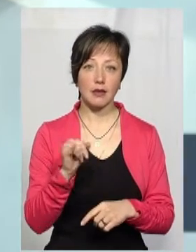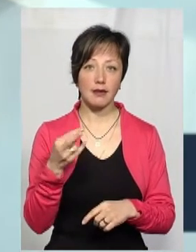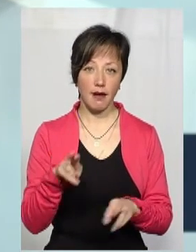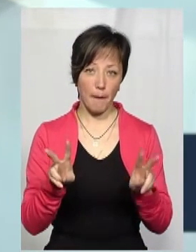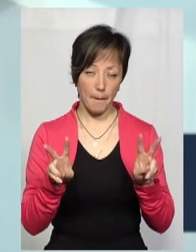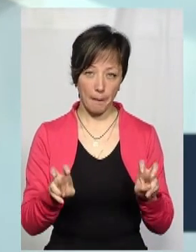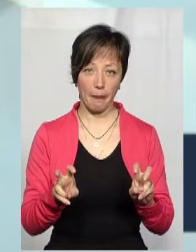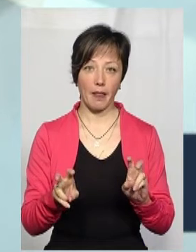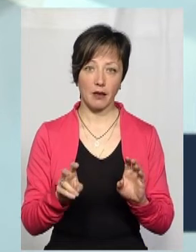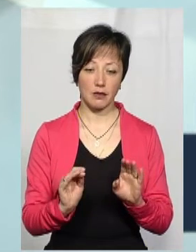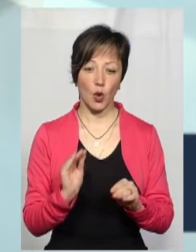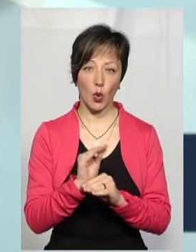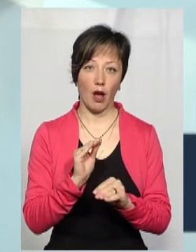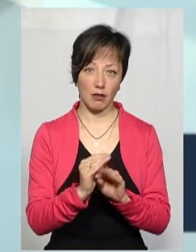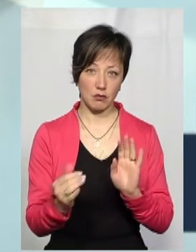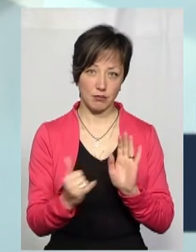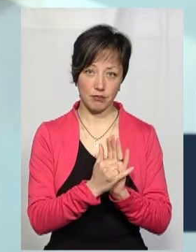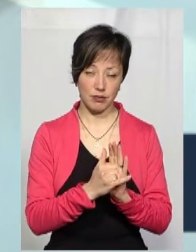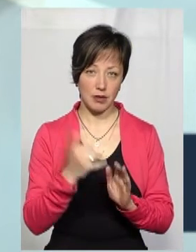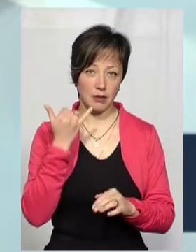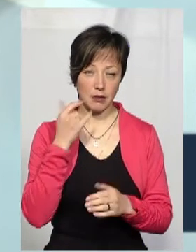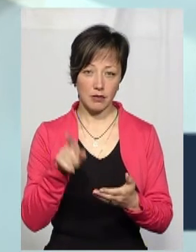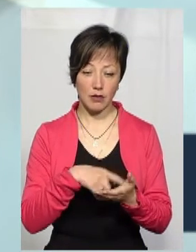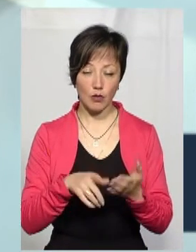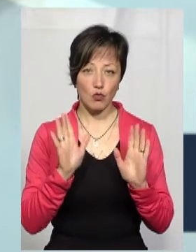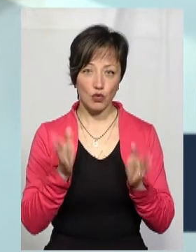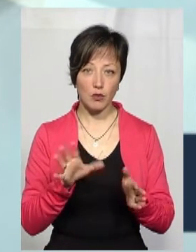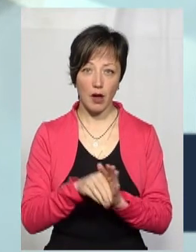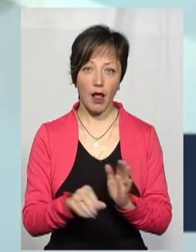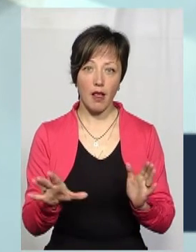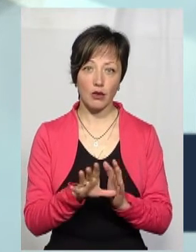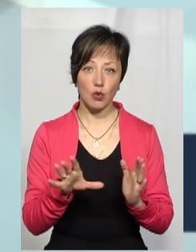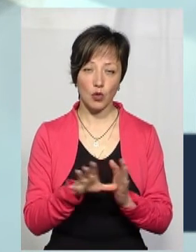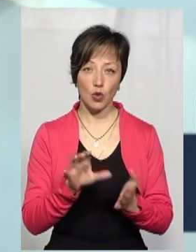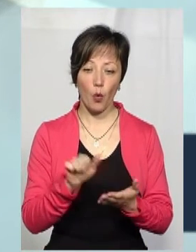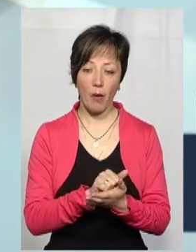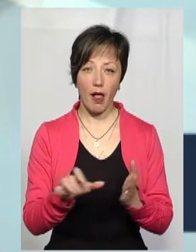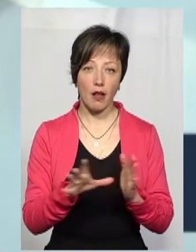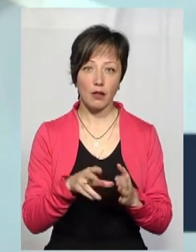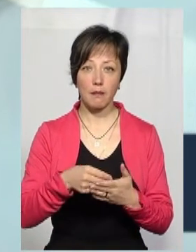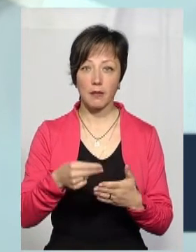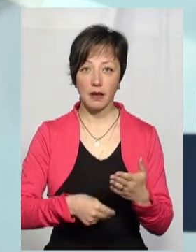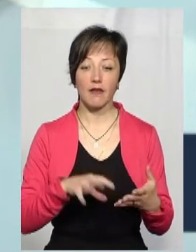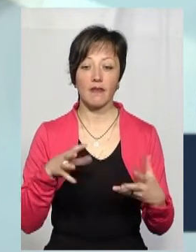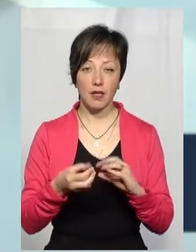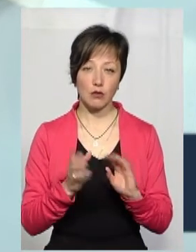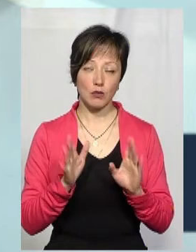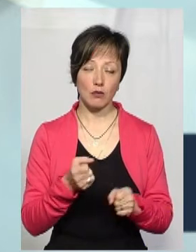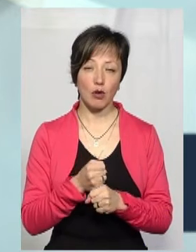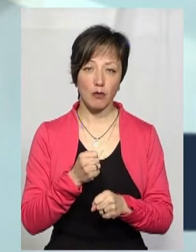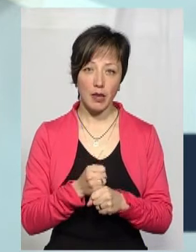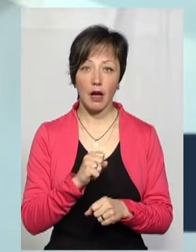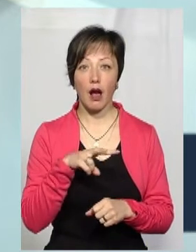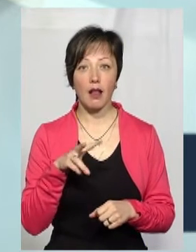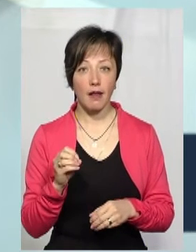є, будуть запроваджені, швидше за всього, електронні документи з електронними підписами. Ну, висновки дійсно будемо